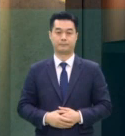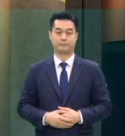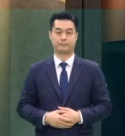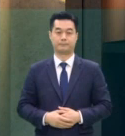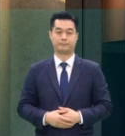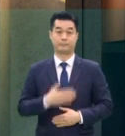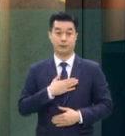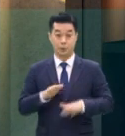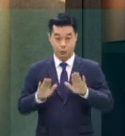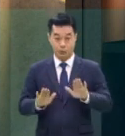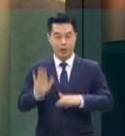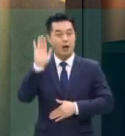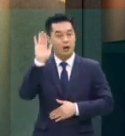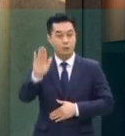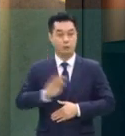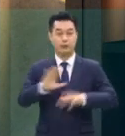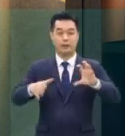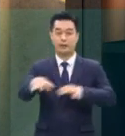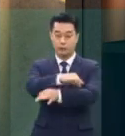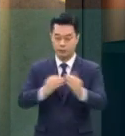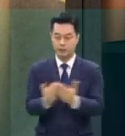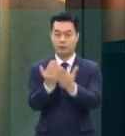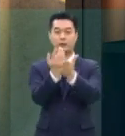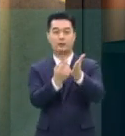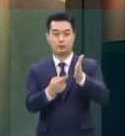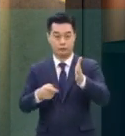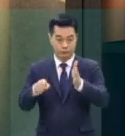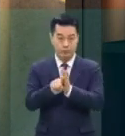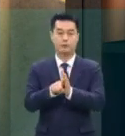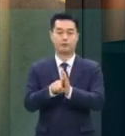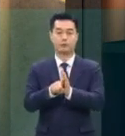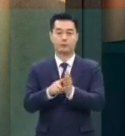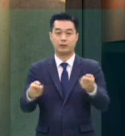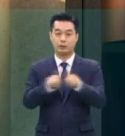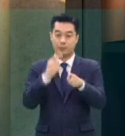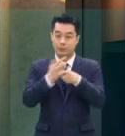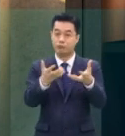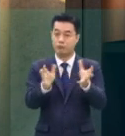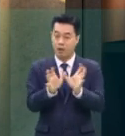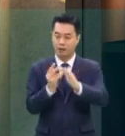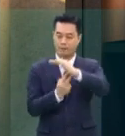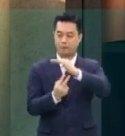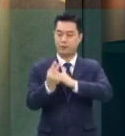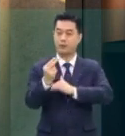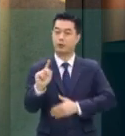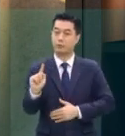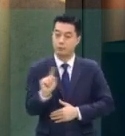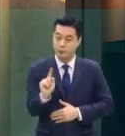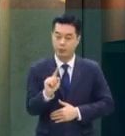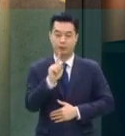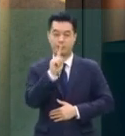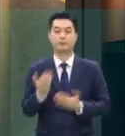저는 오늘 앞으로 우리나라 경제성장을 위해 더불어 민주당이 어떤 비전을 가지고 있는지